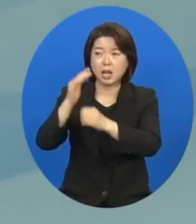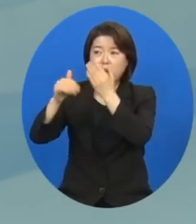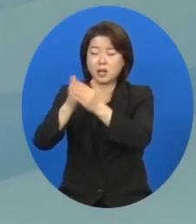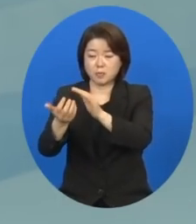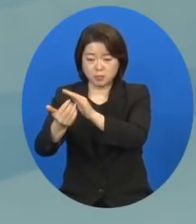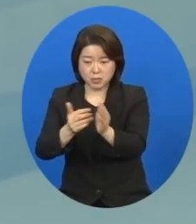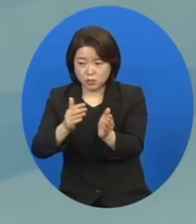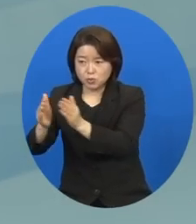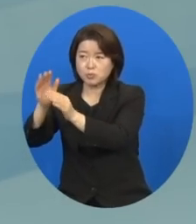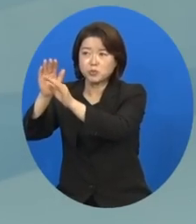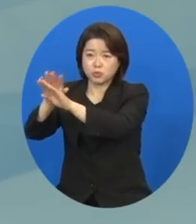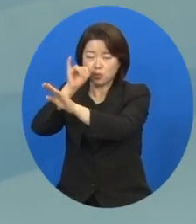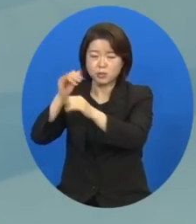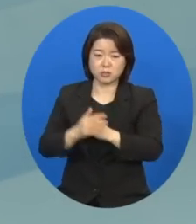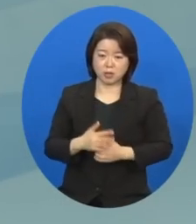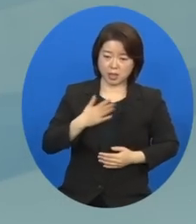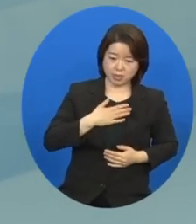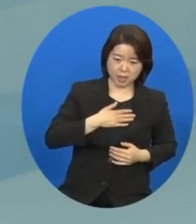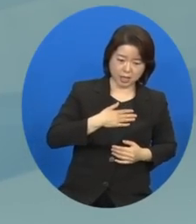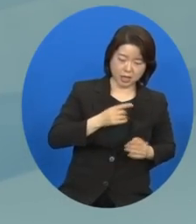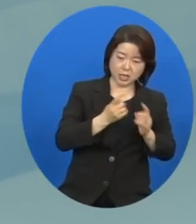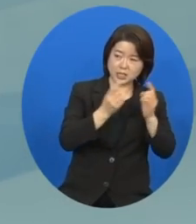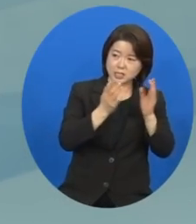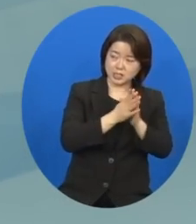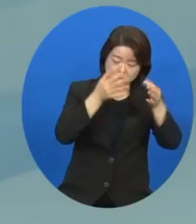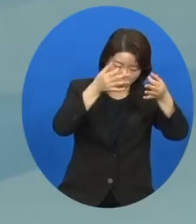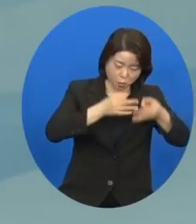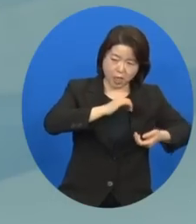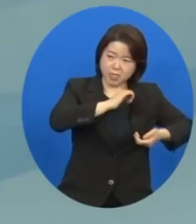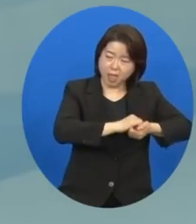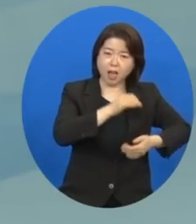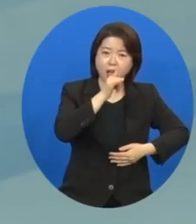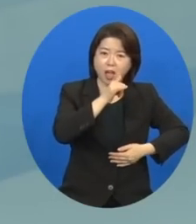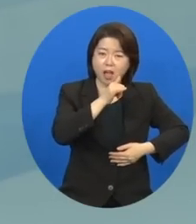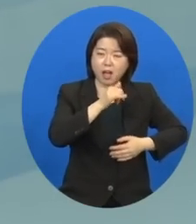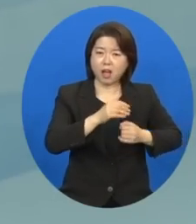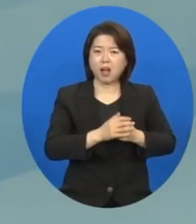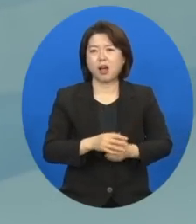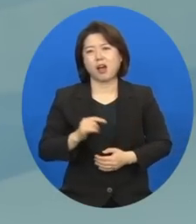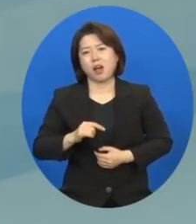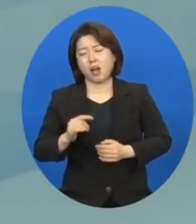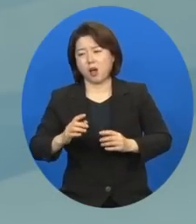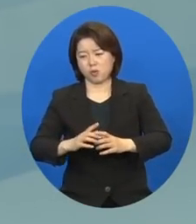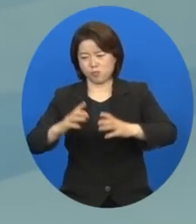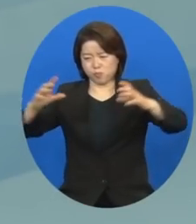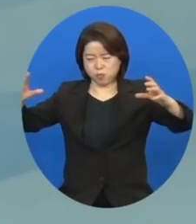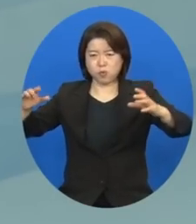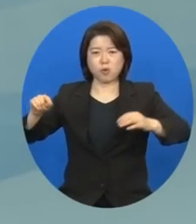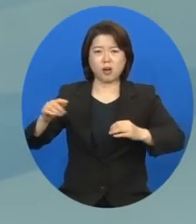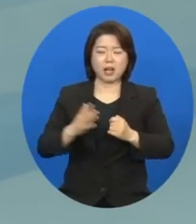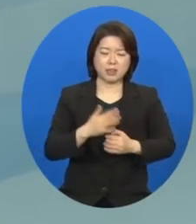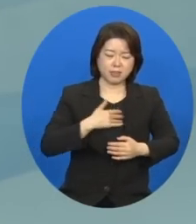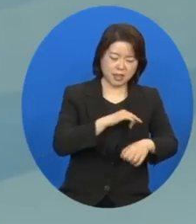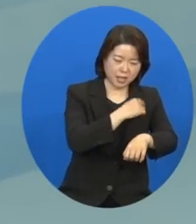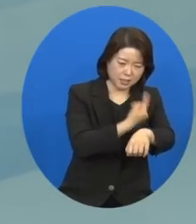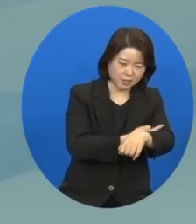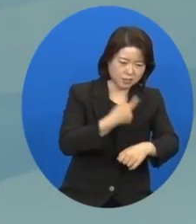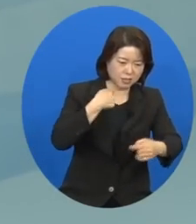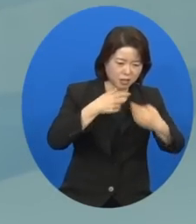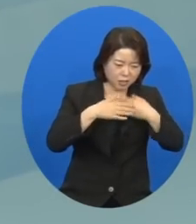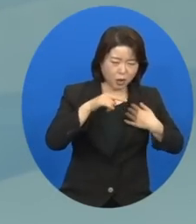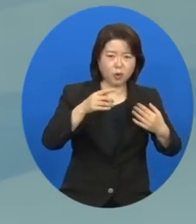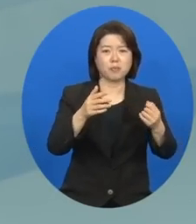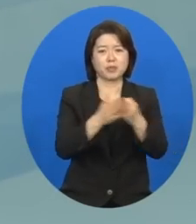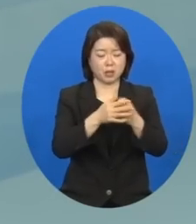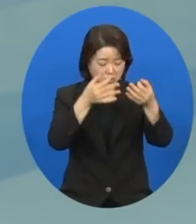예비하셨는데 우리 스스로가 우리를 얼마나 제한시키는지 모릅니다. 우리의 능력, 우리의 경험을 늘 보고